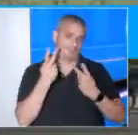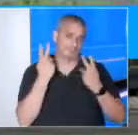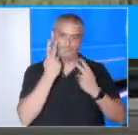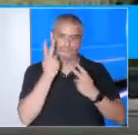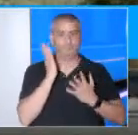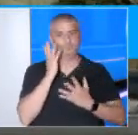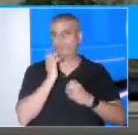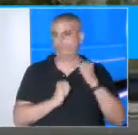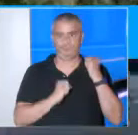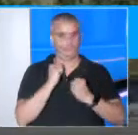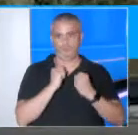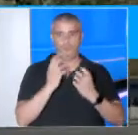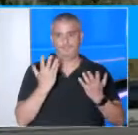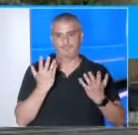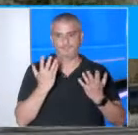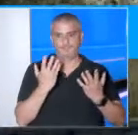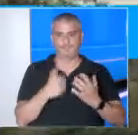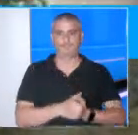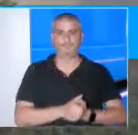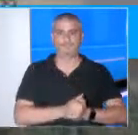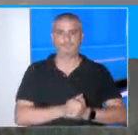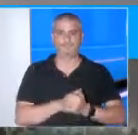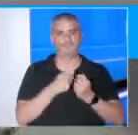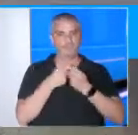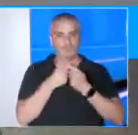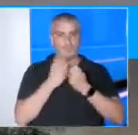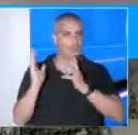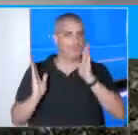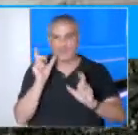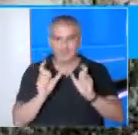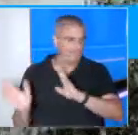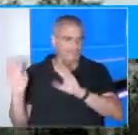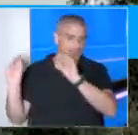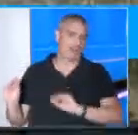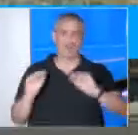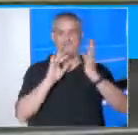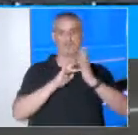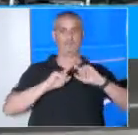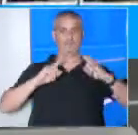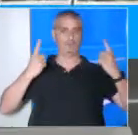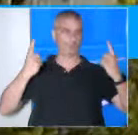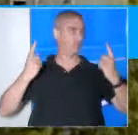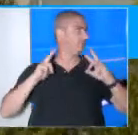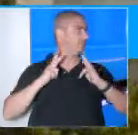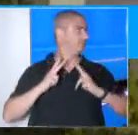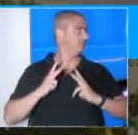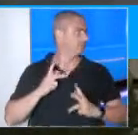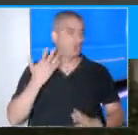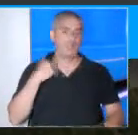שזה מקשה מאוד על מה שנקרא ארגון של כולם והעברתם למקום אחר באופן נכון, מסודר.